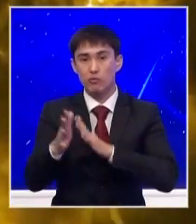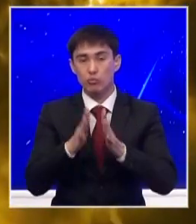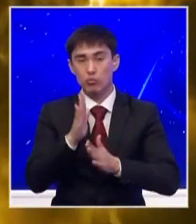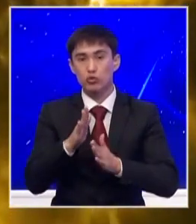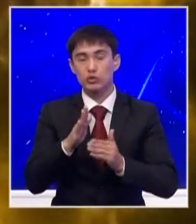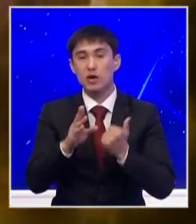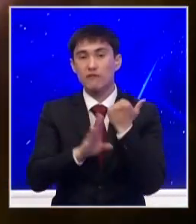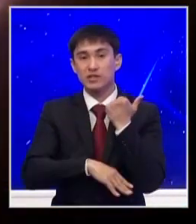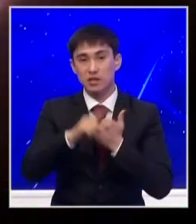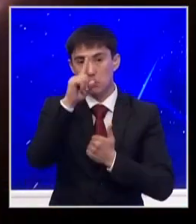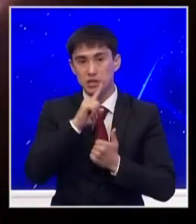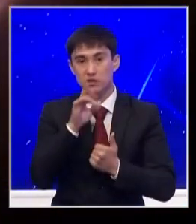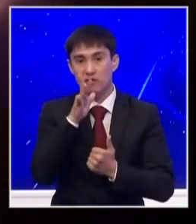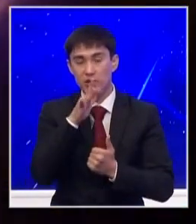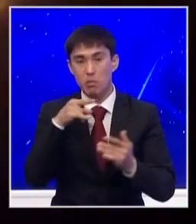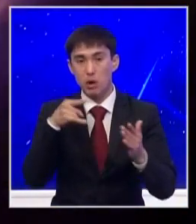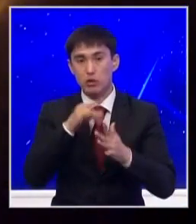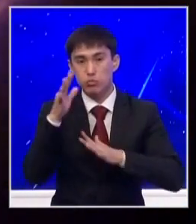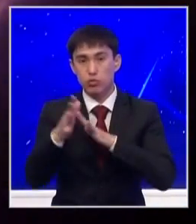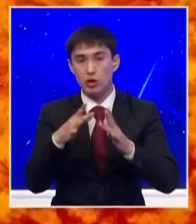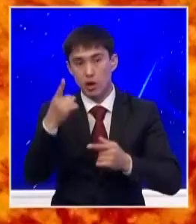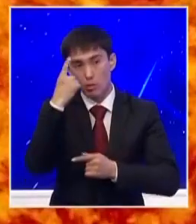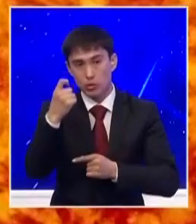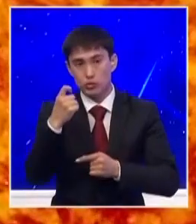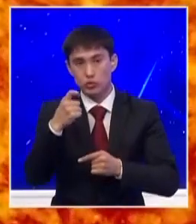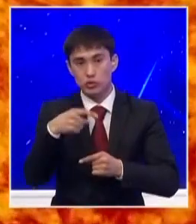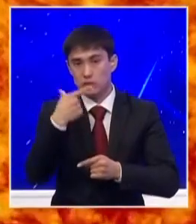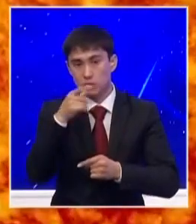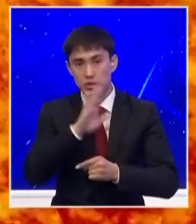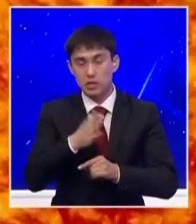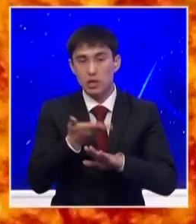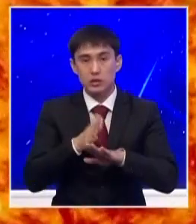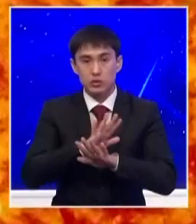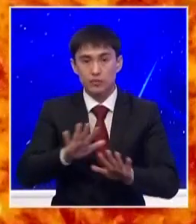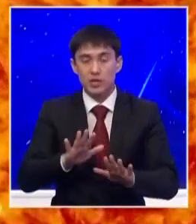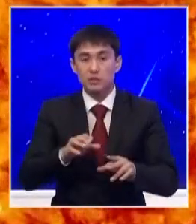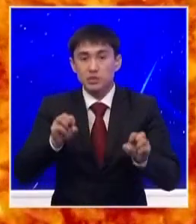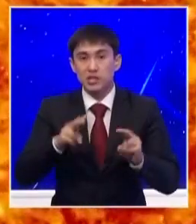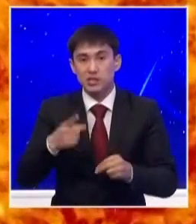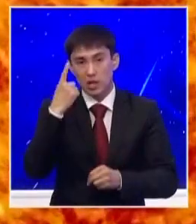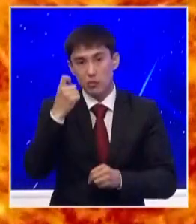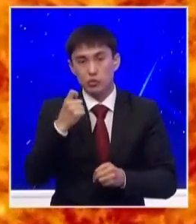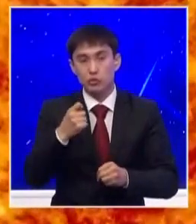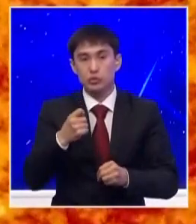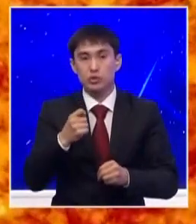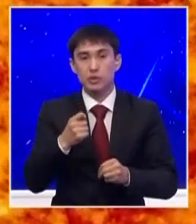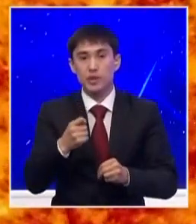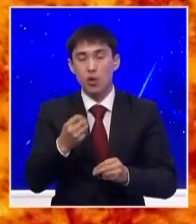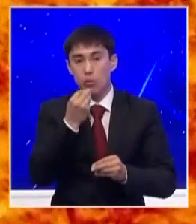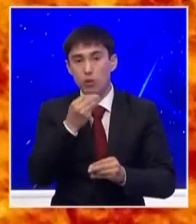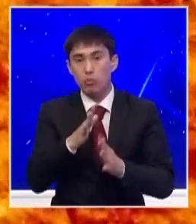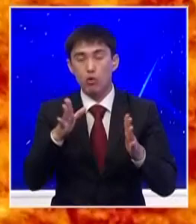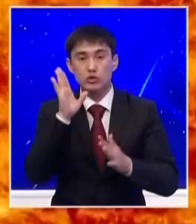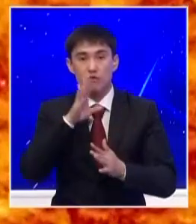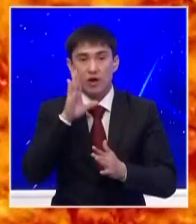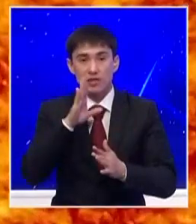на конец месяца. Во время магнитных бурь рекомендуется не подвергать себя лишним нагрузкам. Специалисты рекомендуют употреблять больше воды